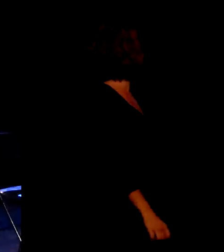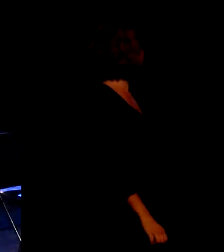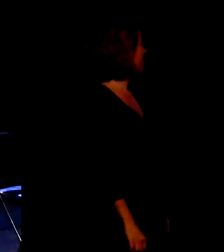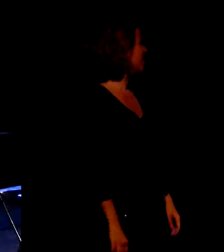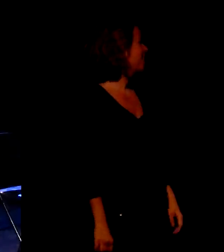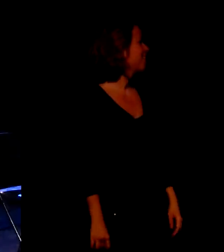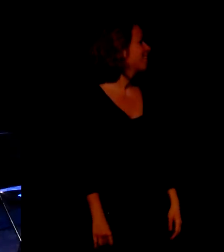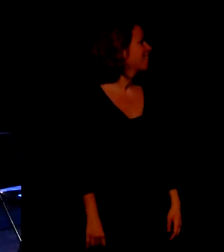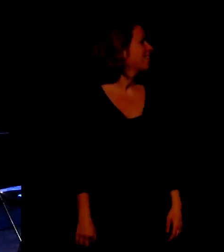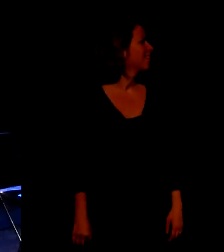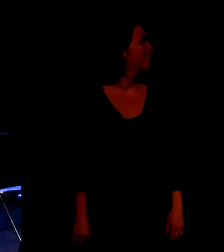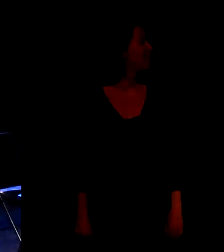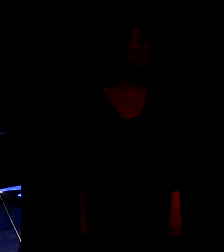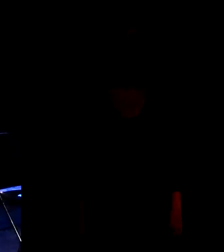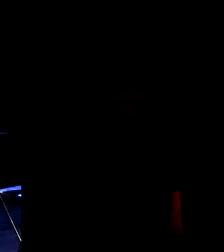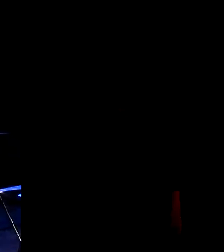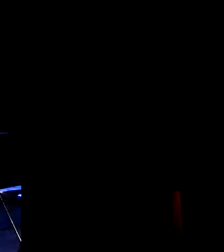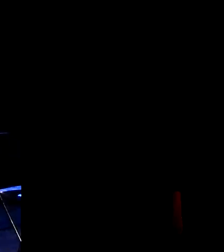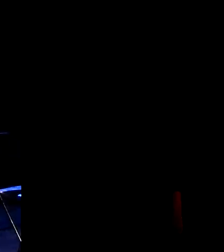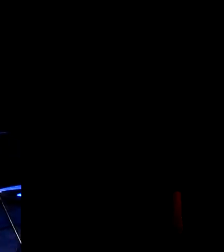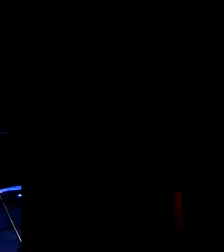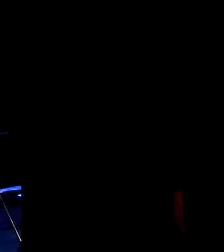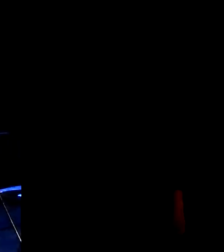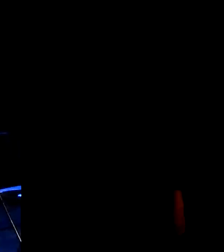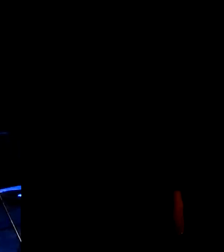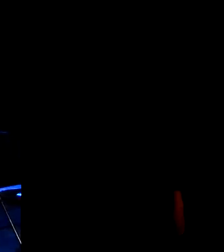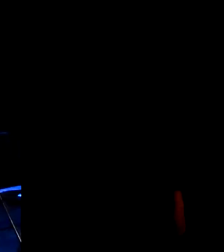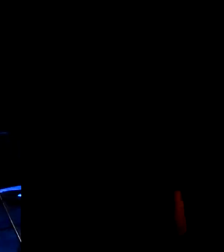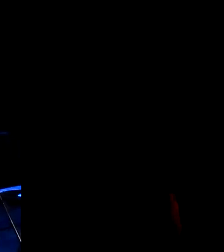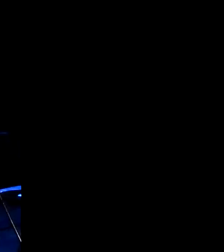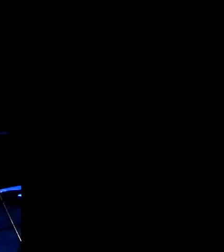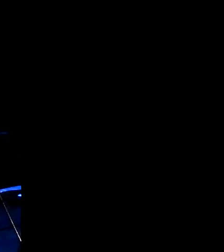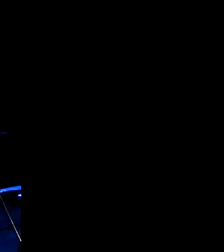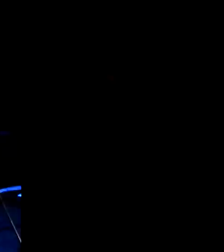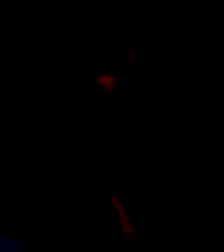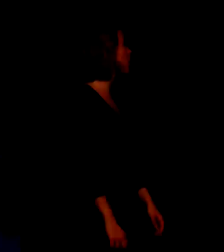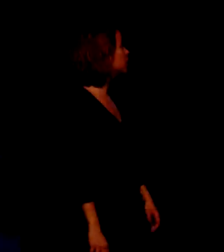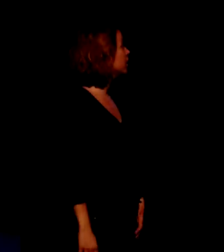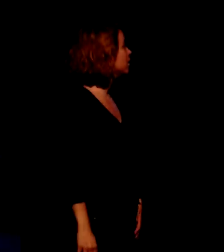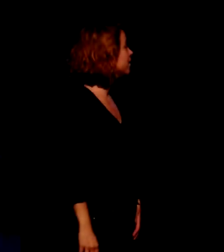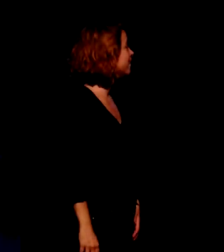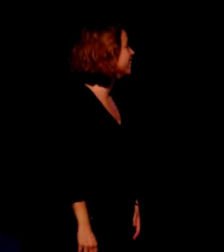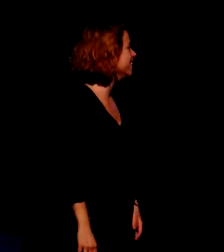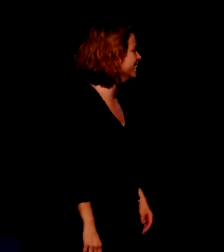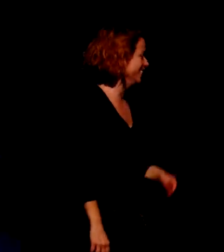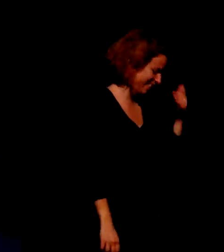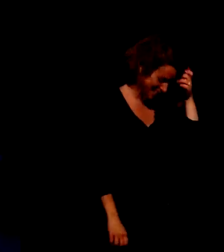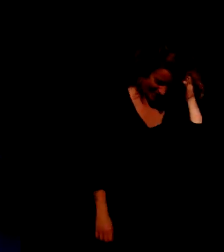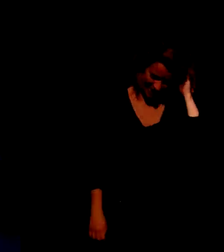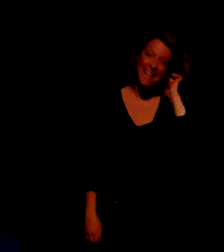Voilà, un face, super. Un petit peu pour mon ami interprète quand même, qu'on la voit. Je peux partir? Non, non, non, reste,